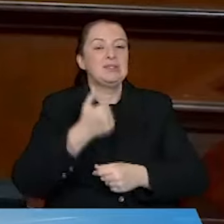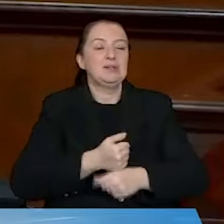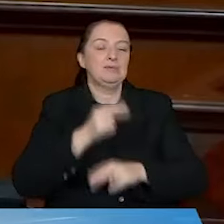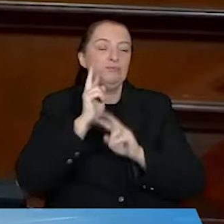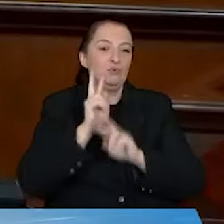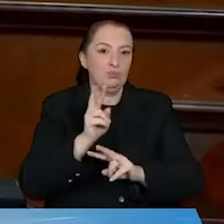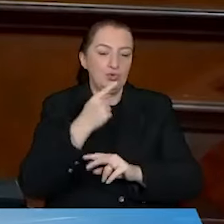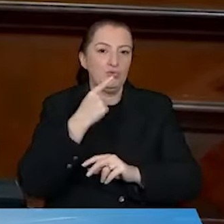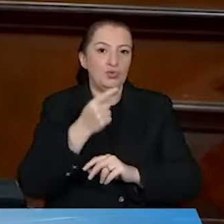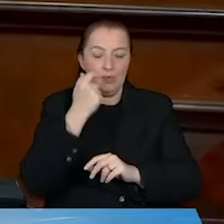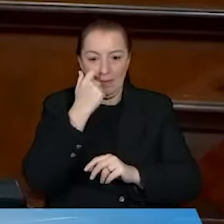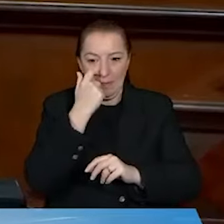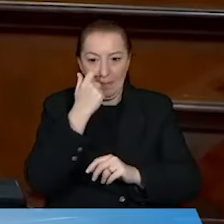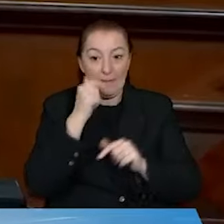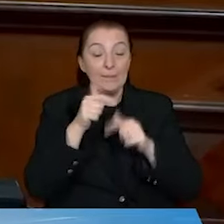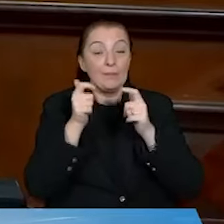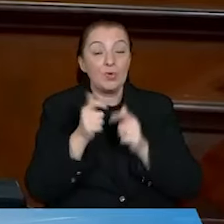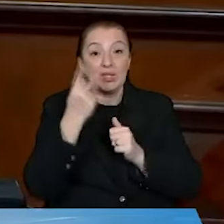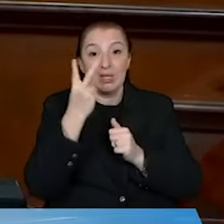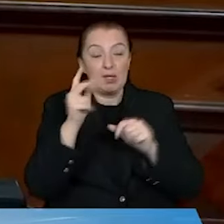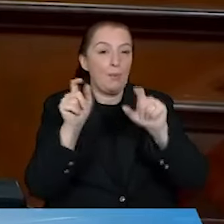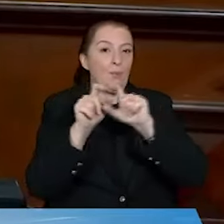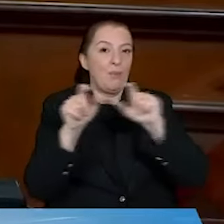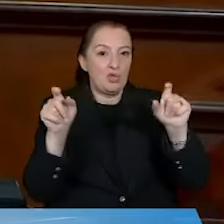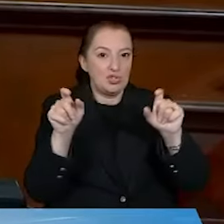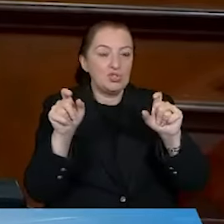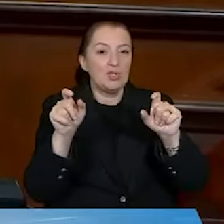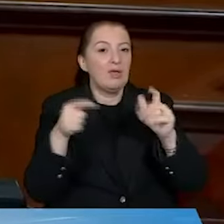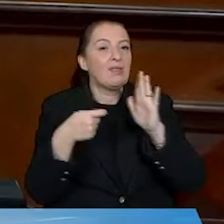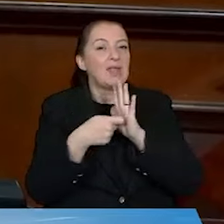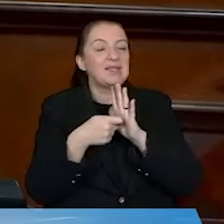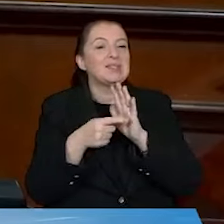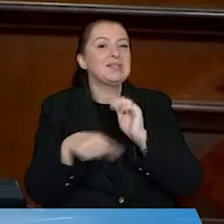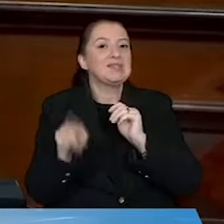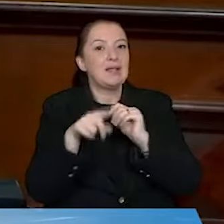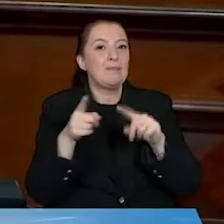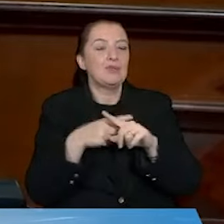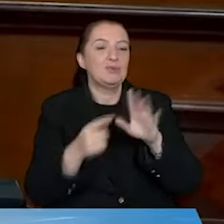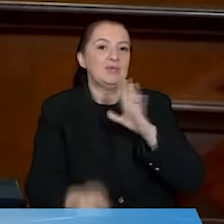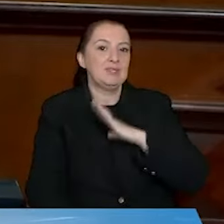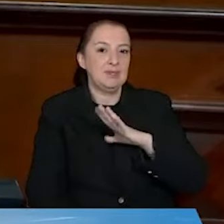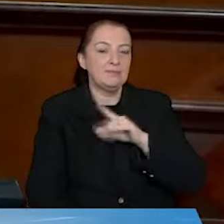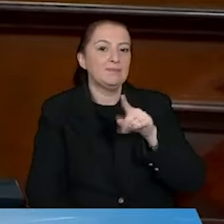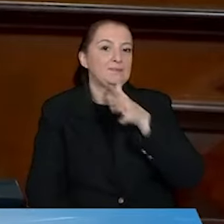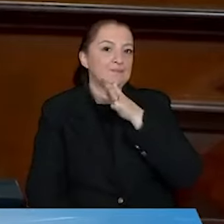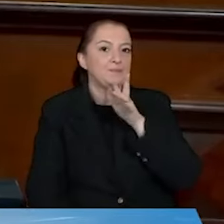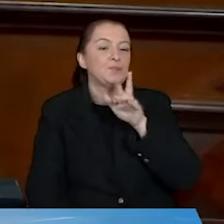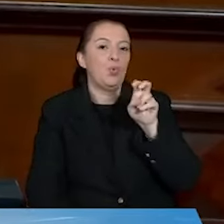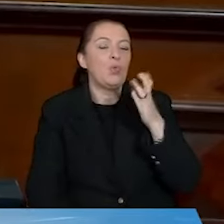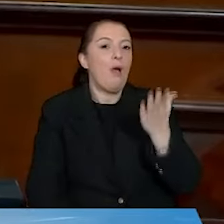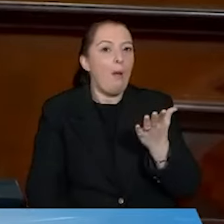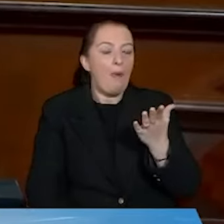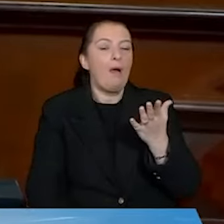görülmüştür, diyor Sayıştay. Burada iki tane başlığı, tanımı daha doğrusu sizlerle paylaşmak istiyorum. Sizin de bildiğiniz konular ama